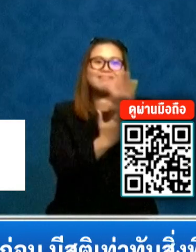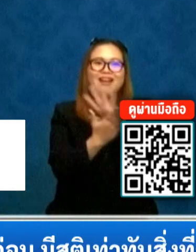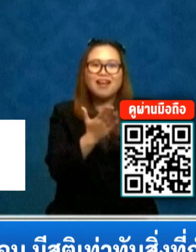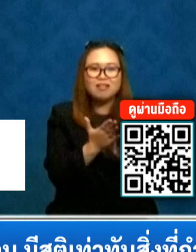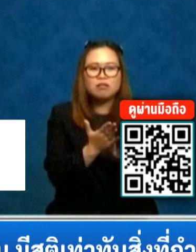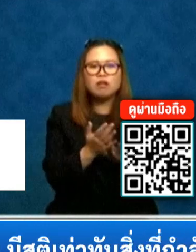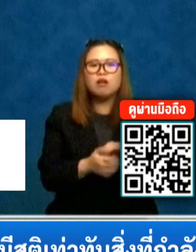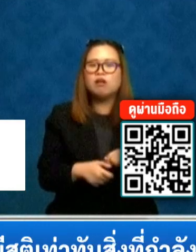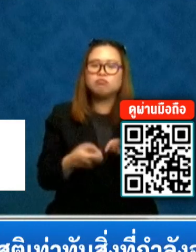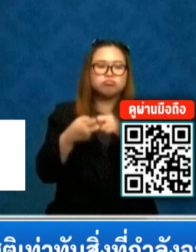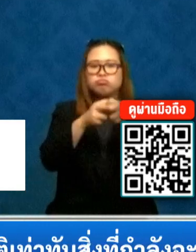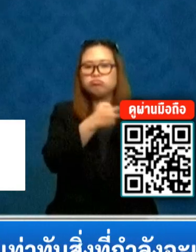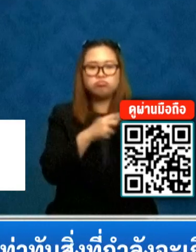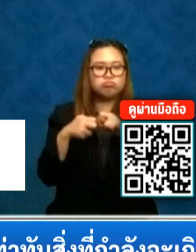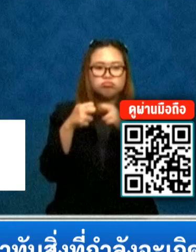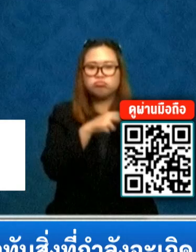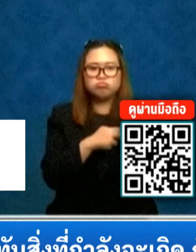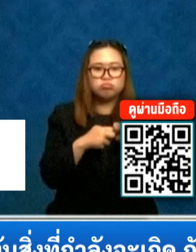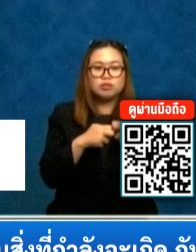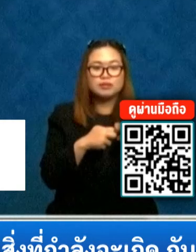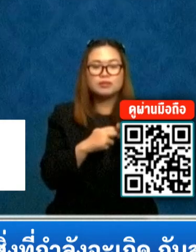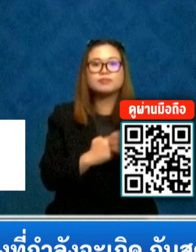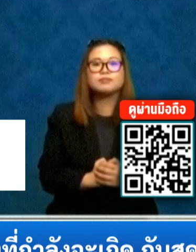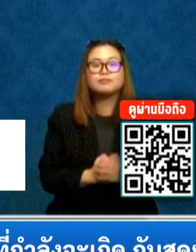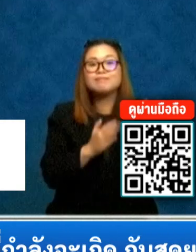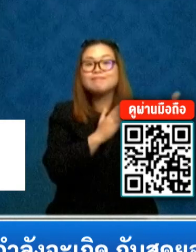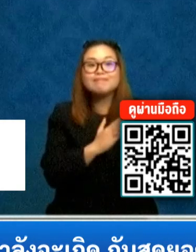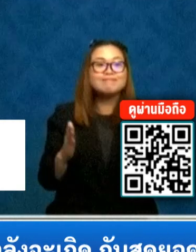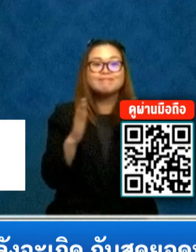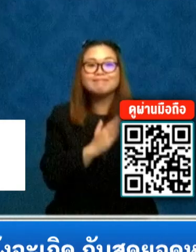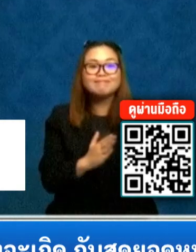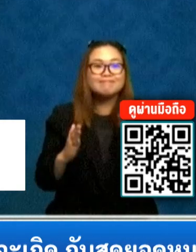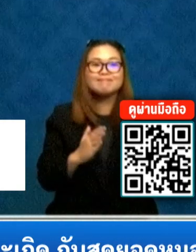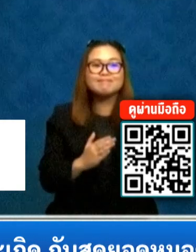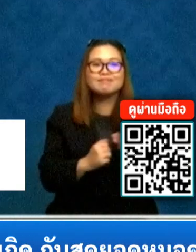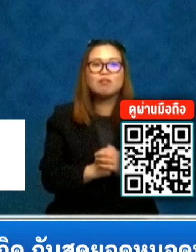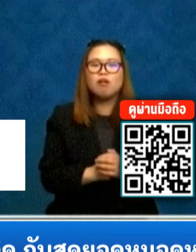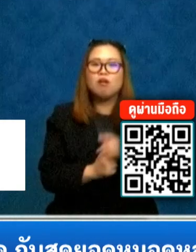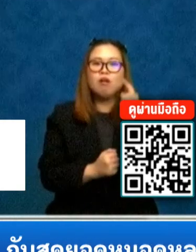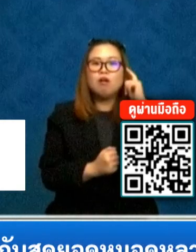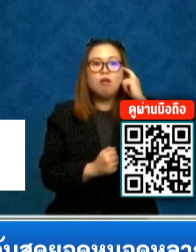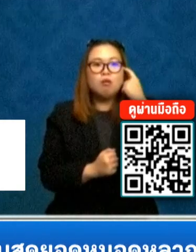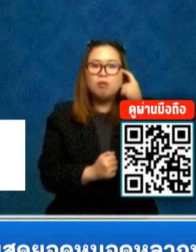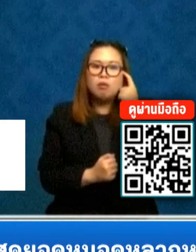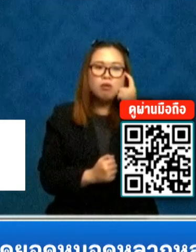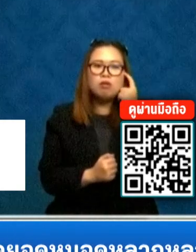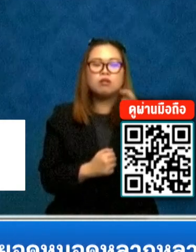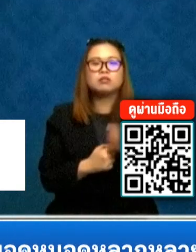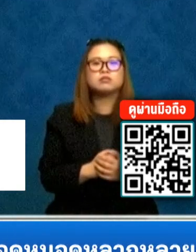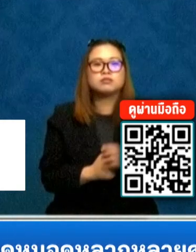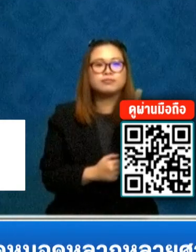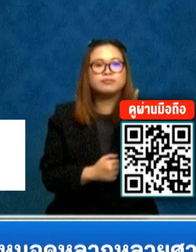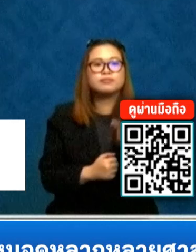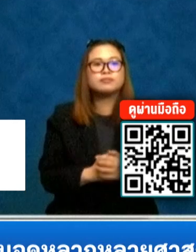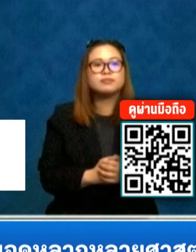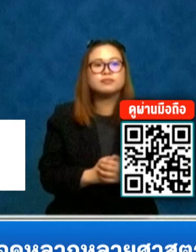ไรก็ไม่รู้เละเทะนี่นะครับไม่ว่ากระบวนยุติธรรมของเราก็ไม่รู้อะไรครับเอาเรื่อง